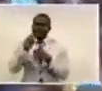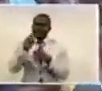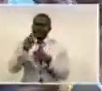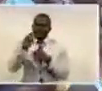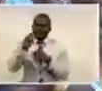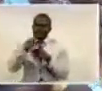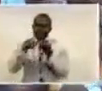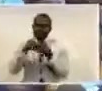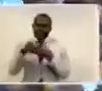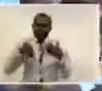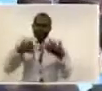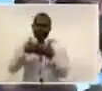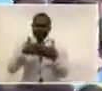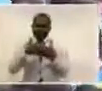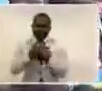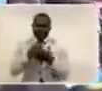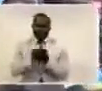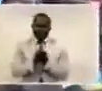yantera ubwoba